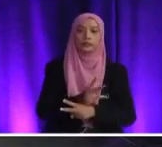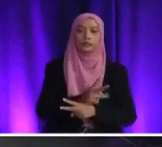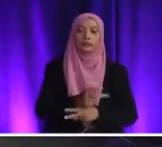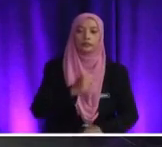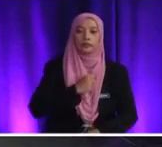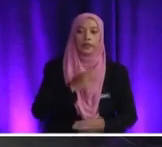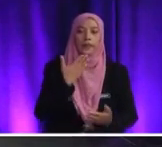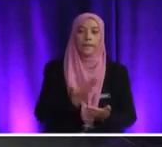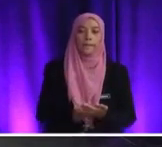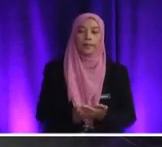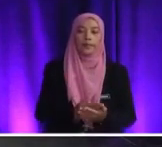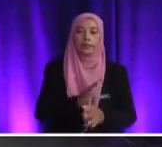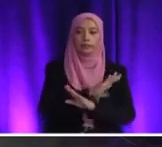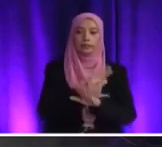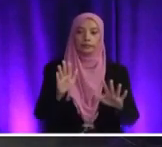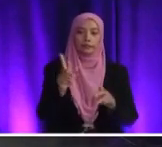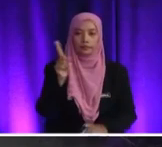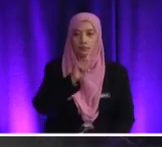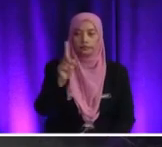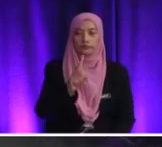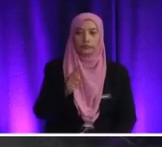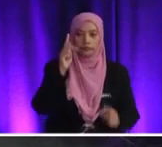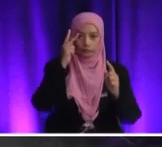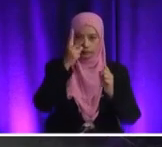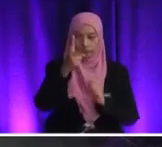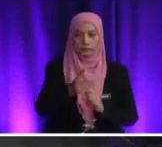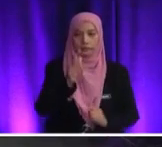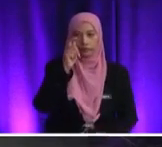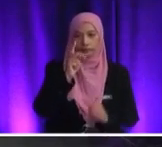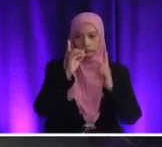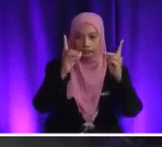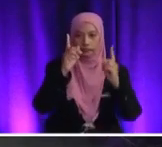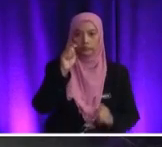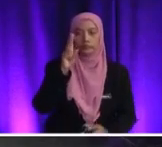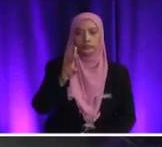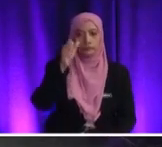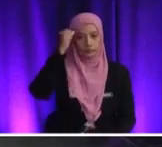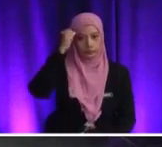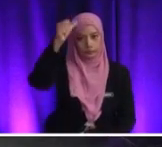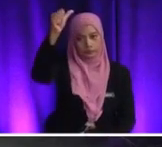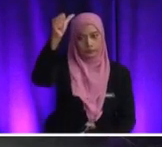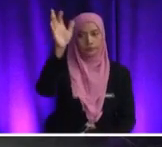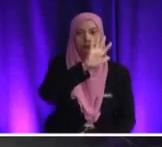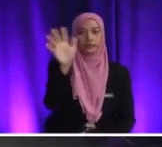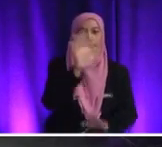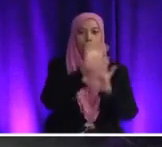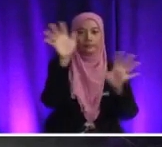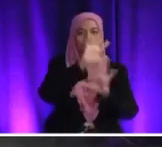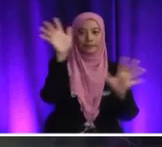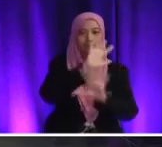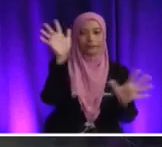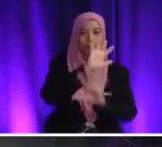Jangan kemana-mana teruskan fokus menuntun identify Kevia juga lagi Assalamualaikum bye bye